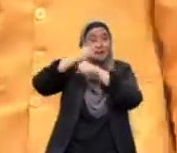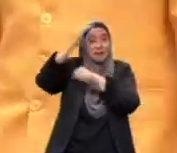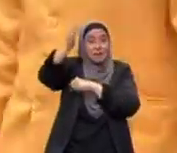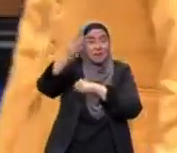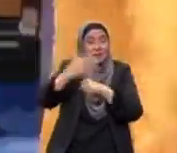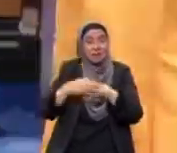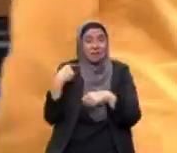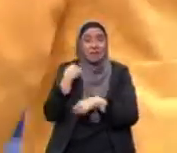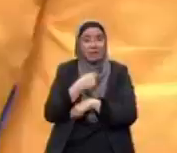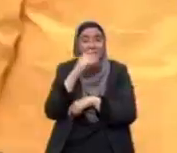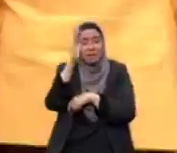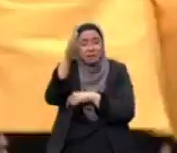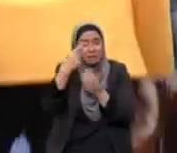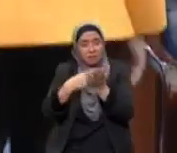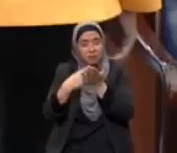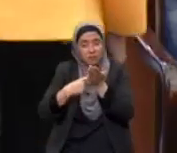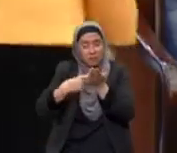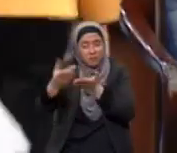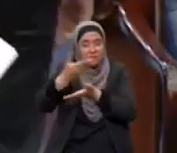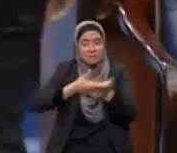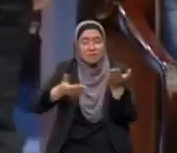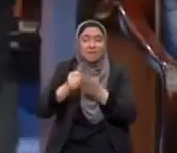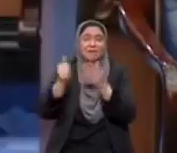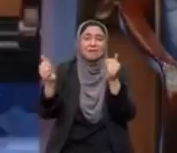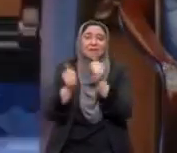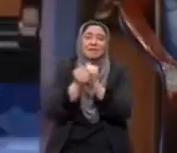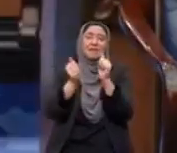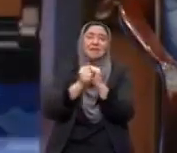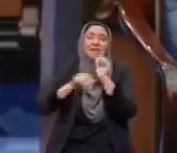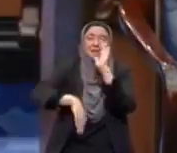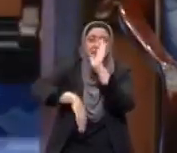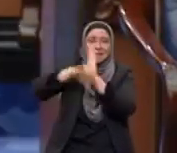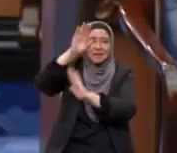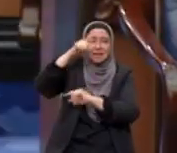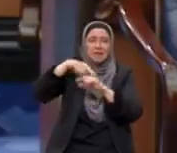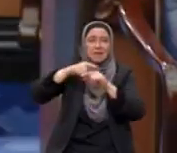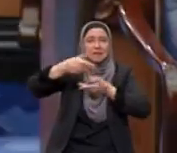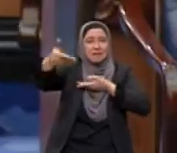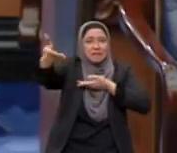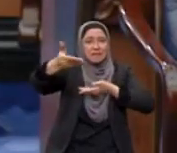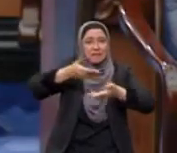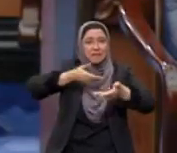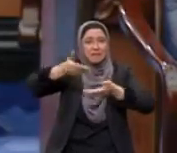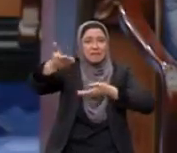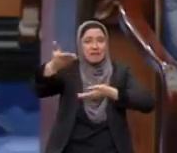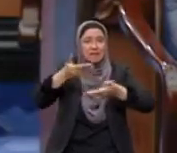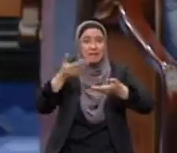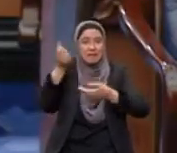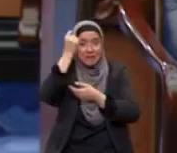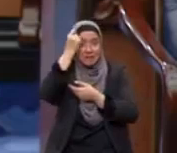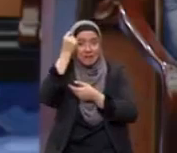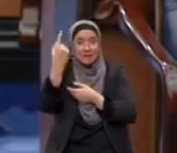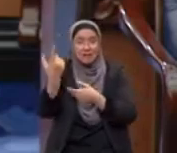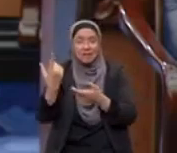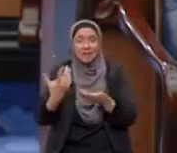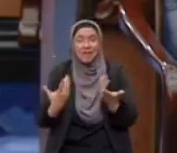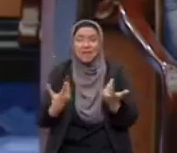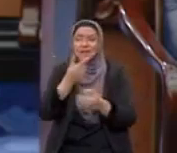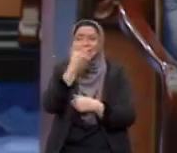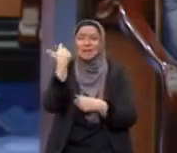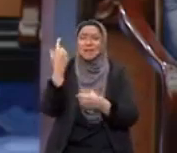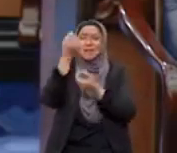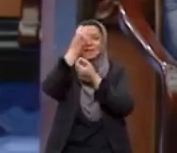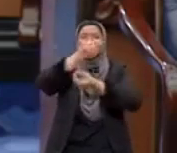lebih eh lebih tuntas dan untuk an semua bahawa isu Laut Cina Selatan ini